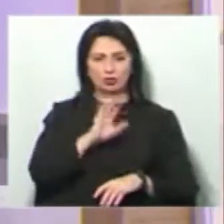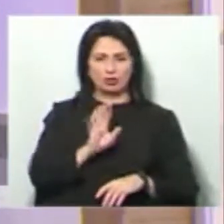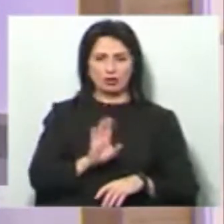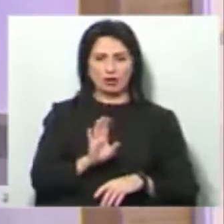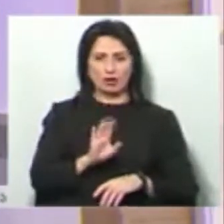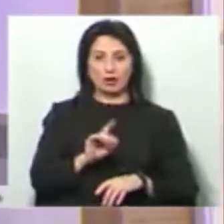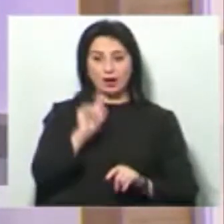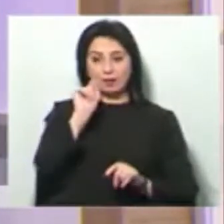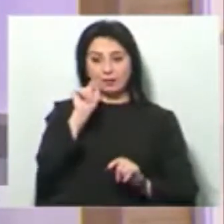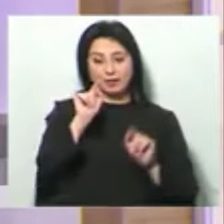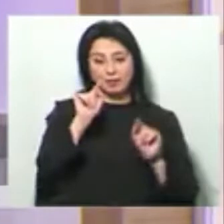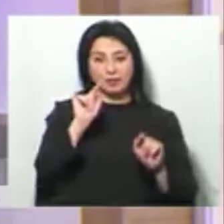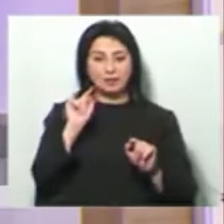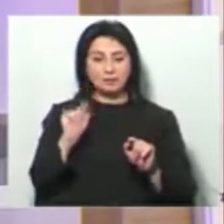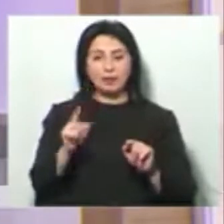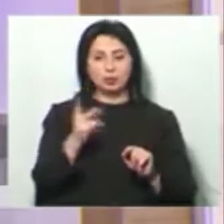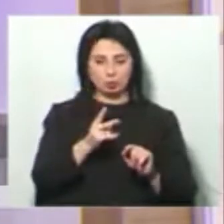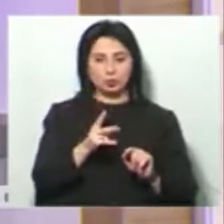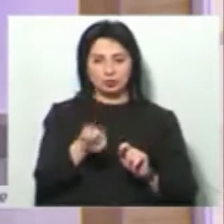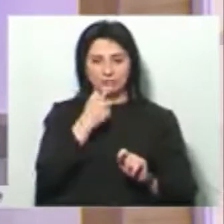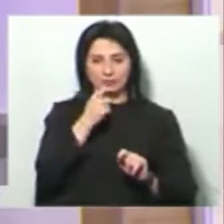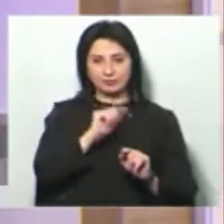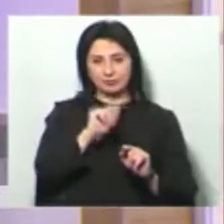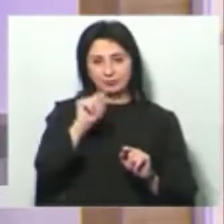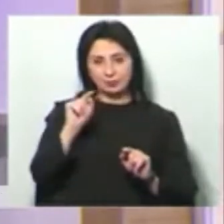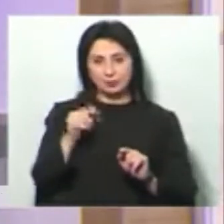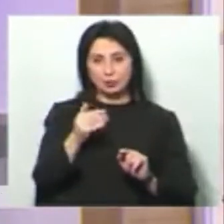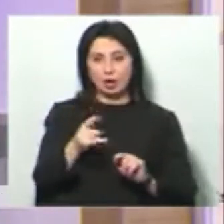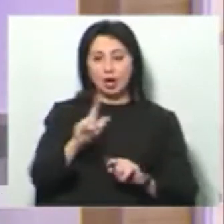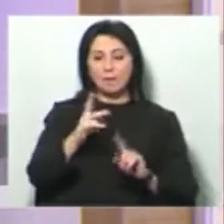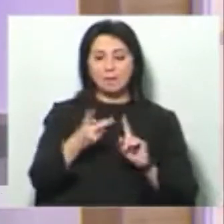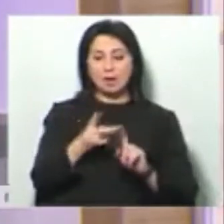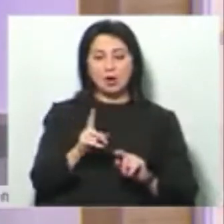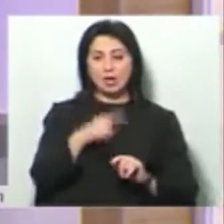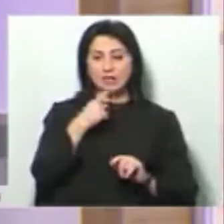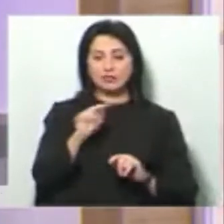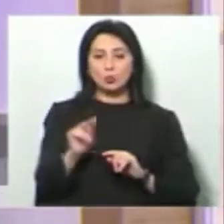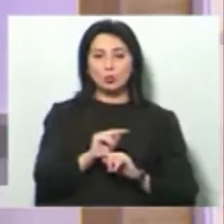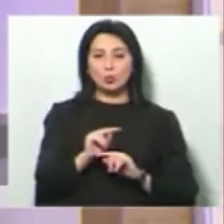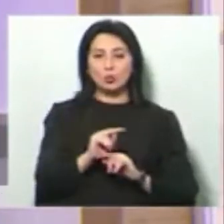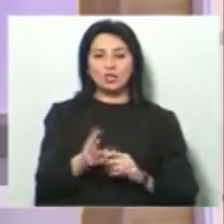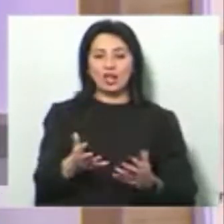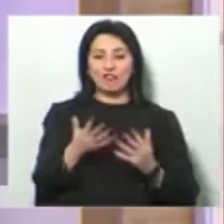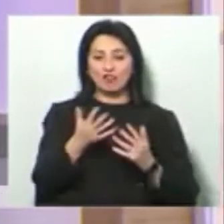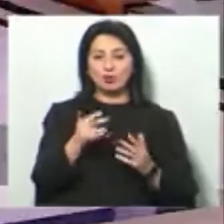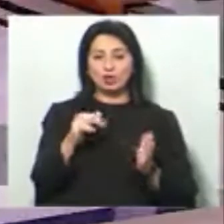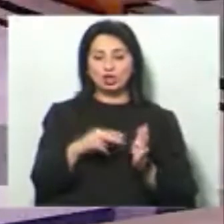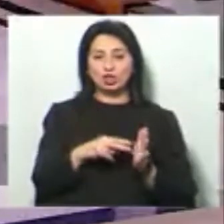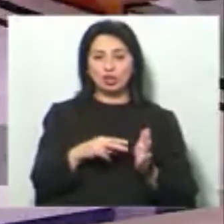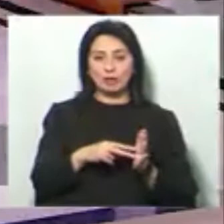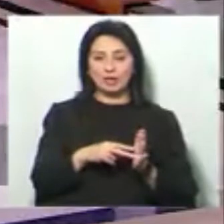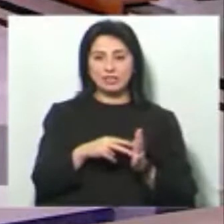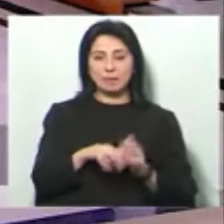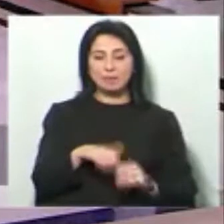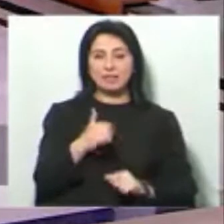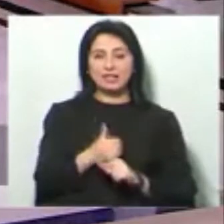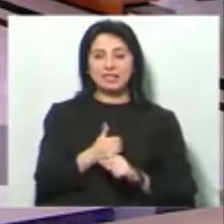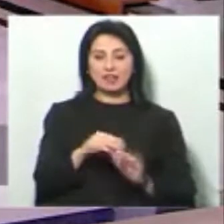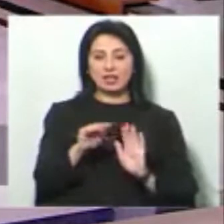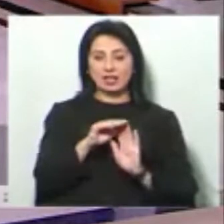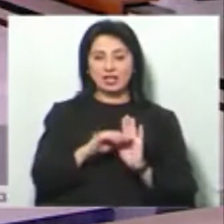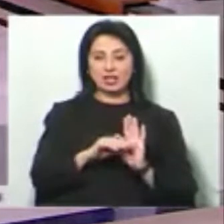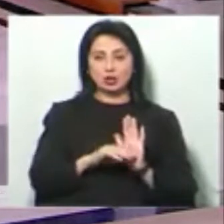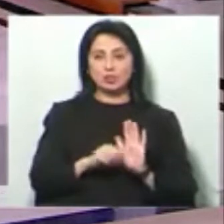მდგომარეობა. მეორე ძალიან მნიშვნელოვანი ფაქტორი, რაც თქვენ აღნიშნეთ, მკურნალობის ეფექტურობის შეფასებისათვის მთავარი კრიტერიუმი